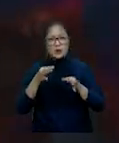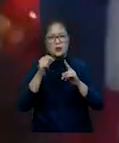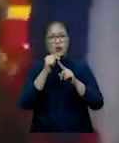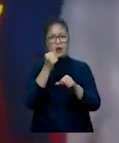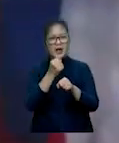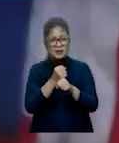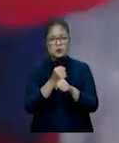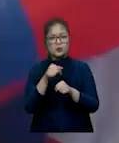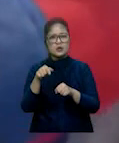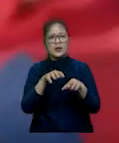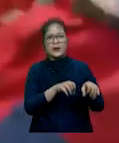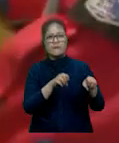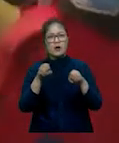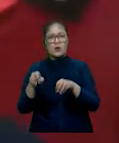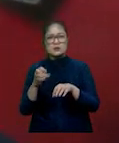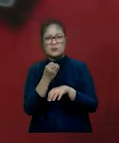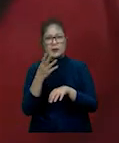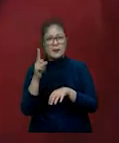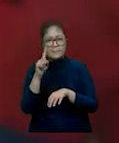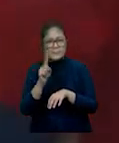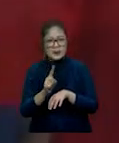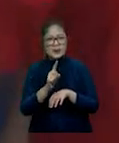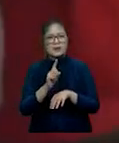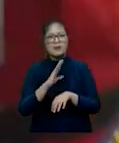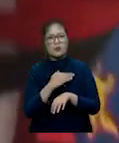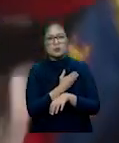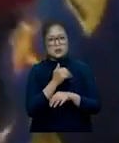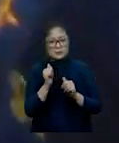dius jbanudangani